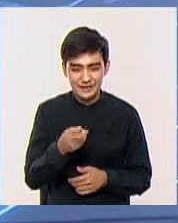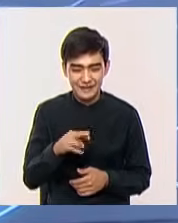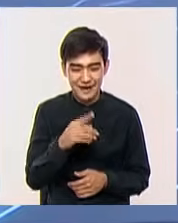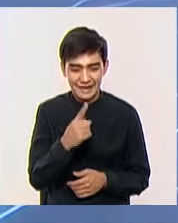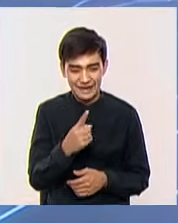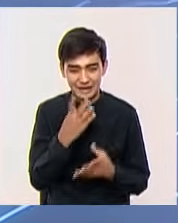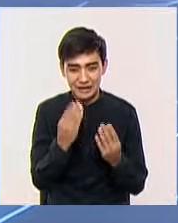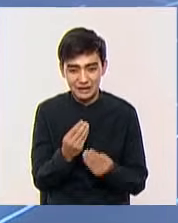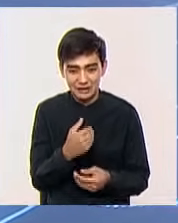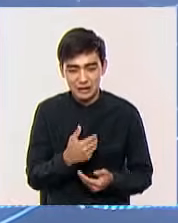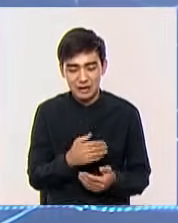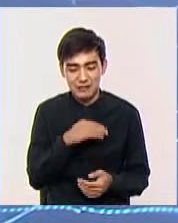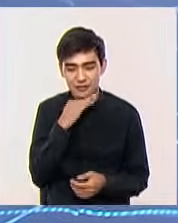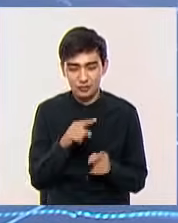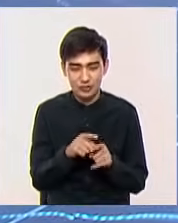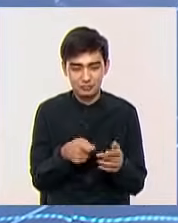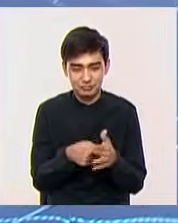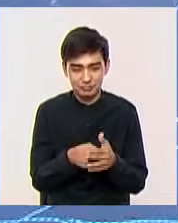күндік азығына ғана жетеді дейді малшылар.